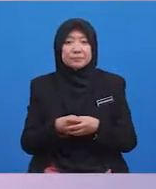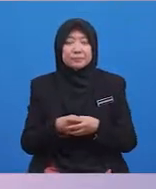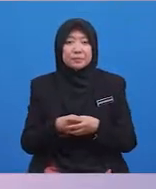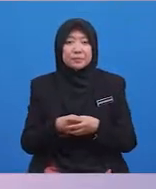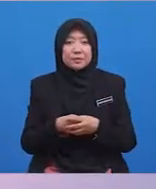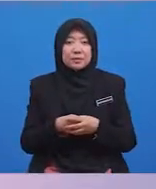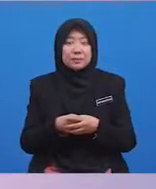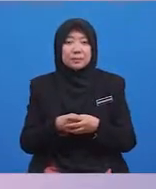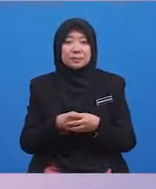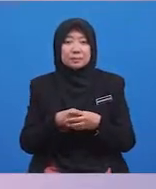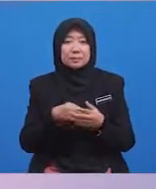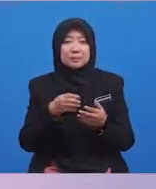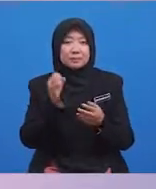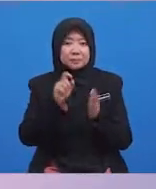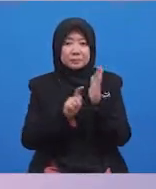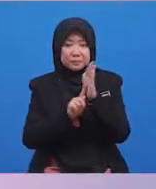nilai berhemah tinggi.